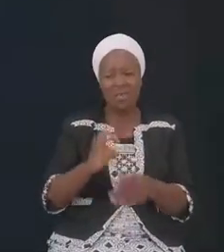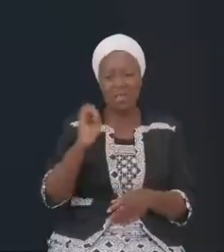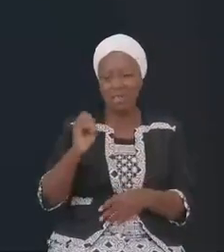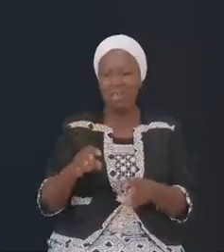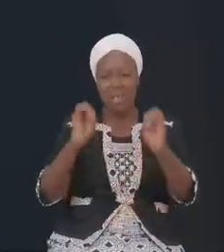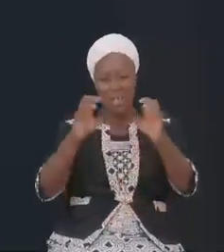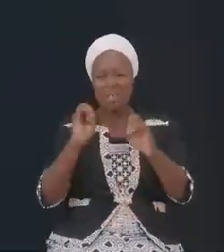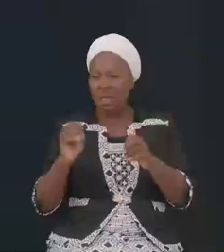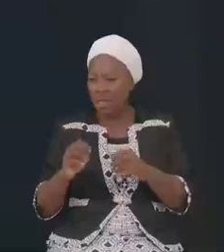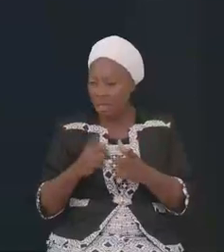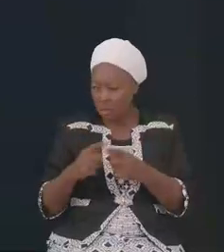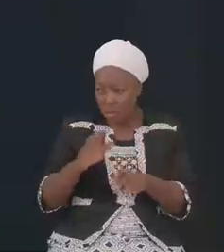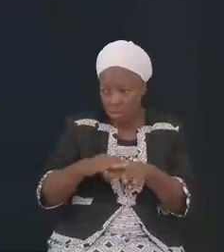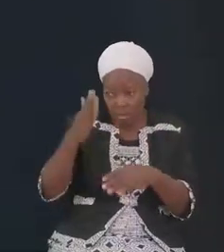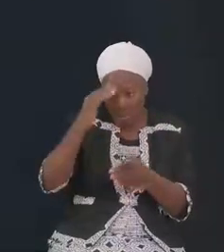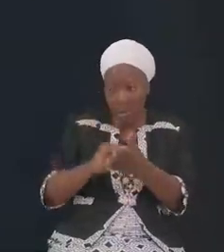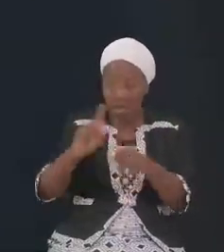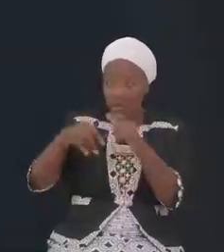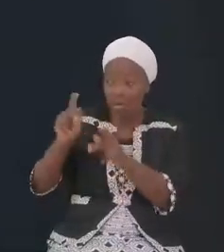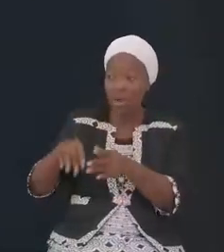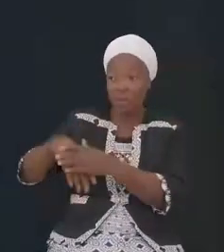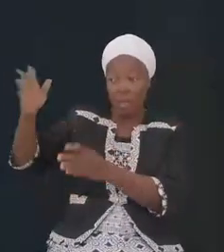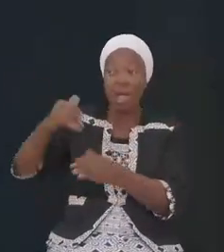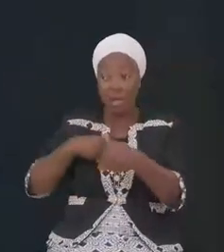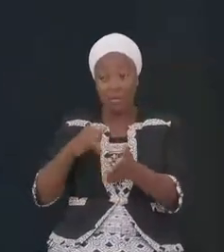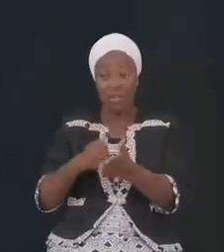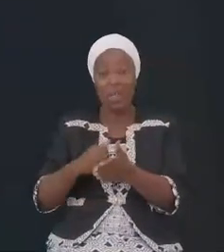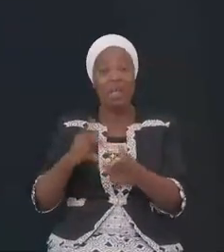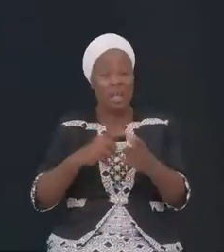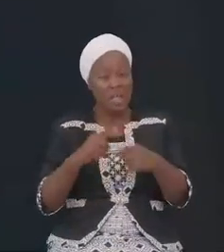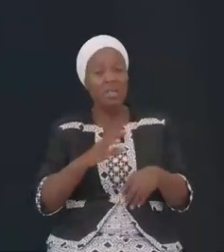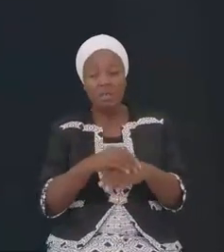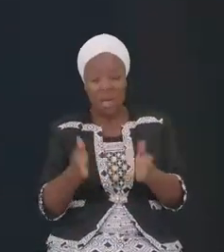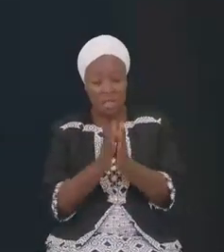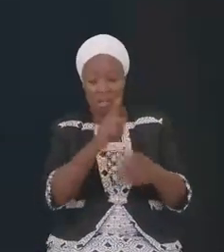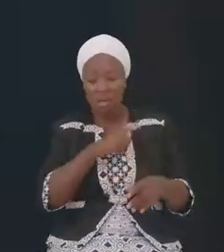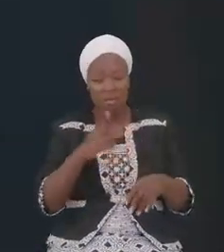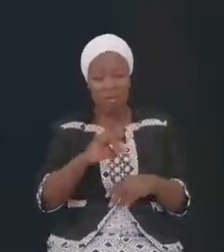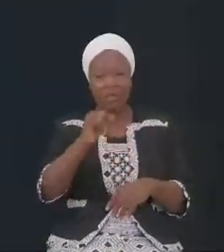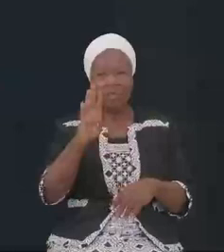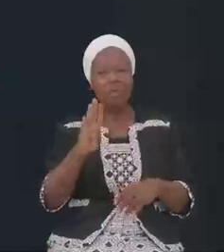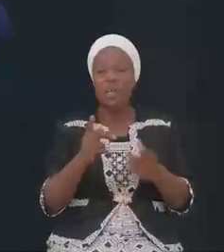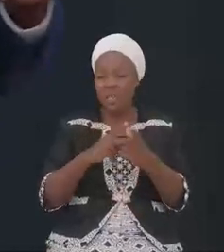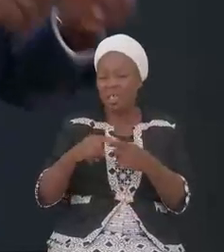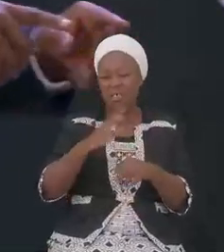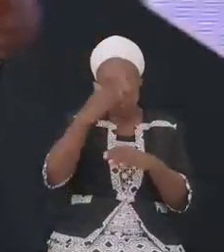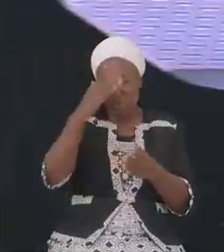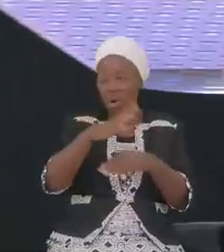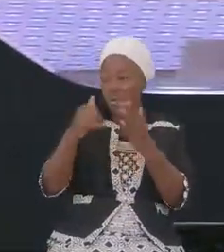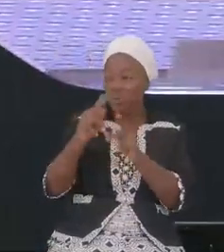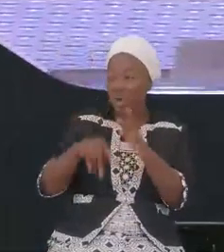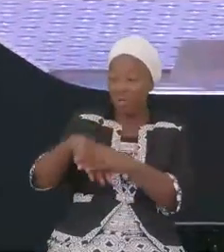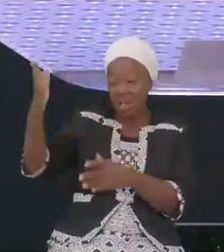diplômes. Si tu as le boulot, les gens dehors là-bas ont le boulot. Si tu as ceci, les gens dehors aussi en ont. Si tu